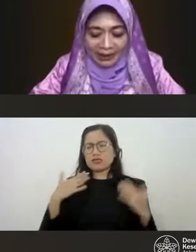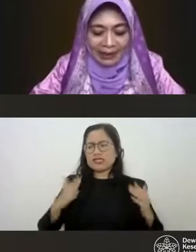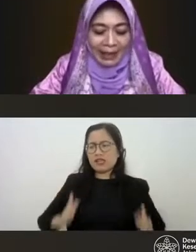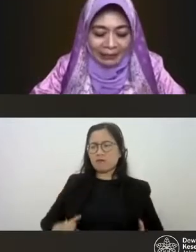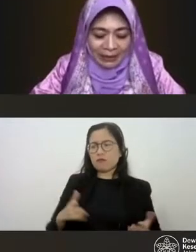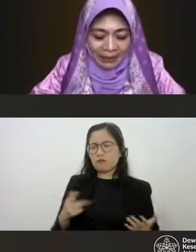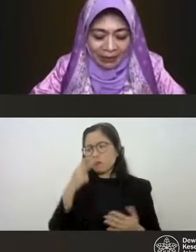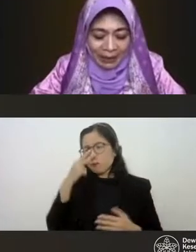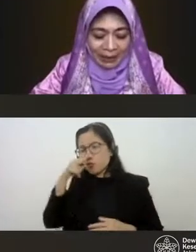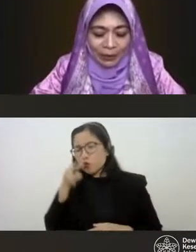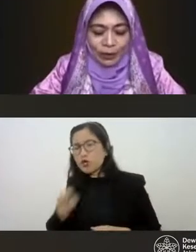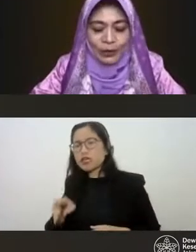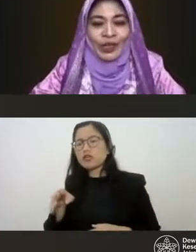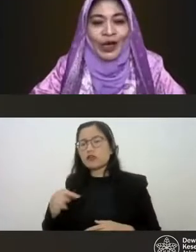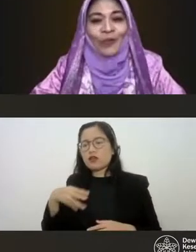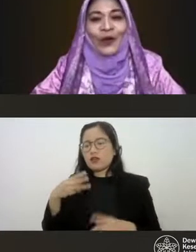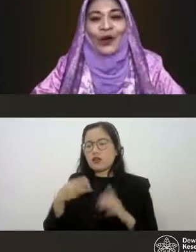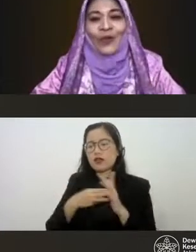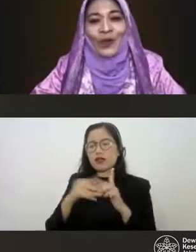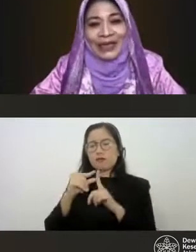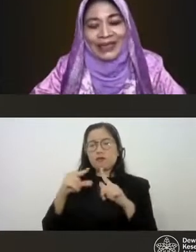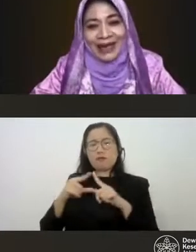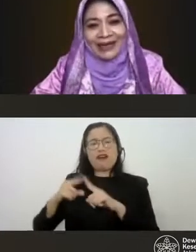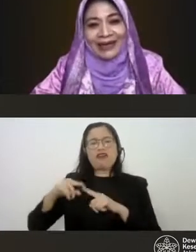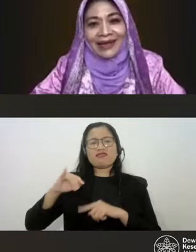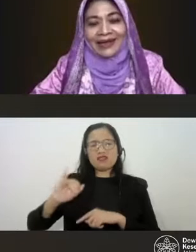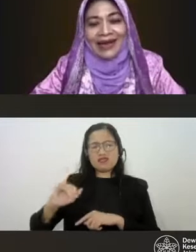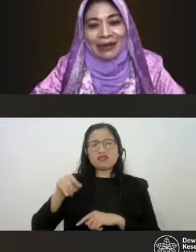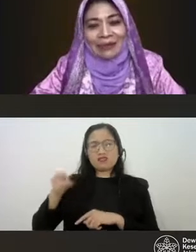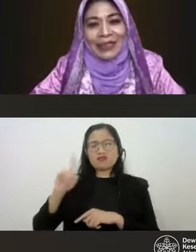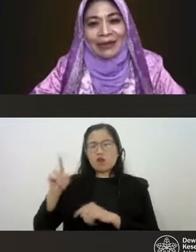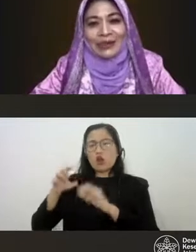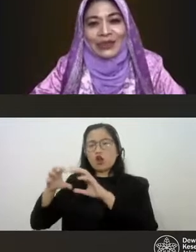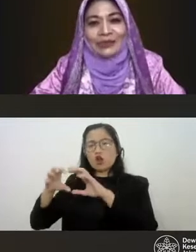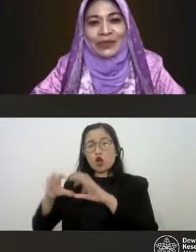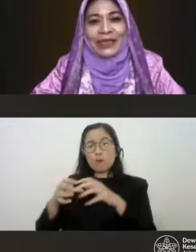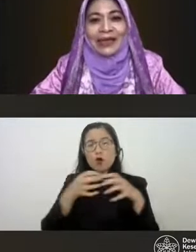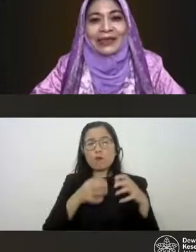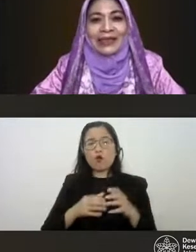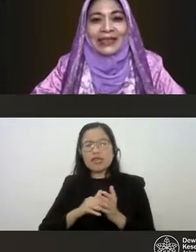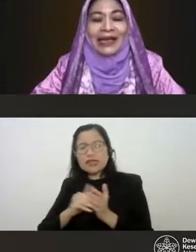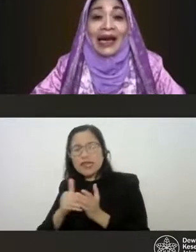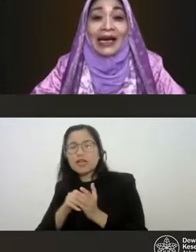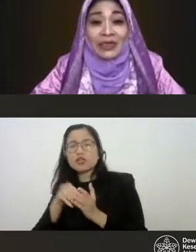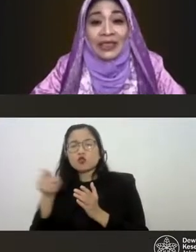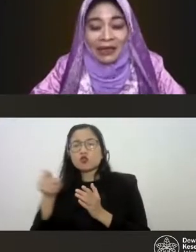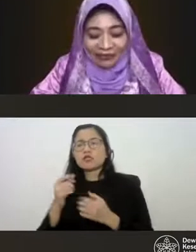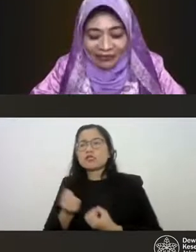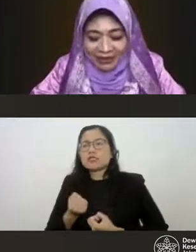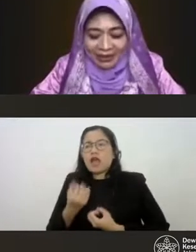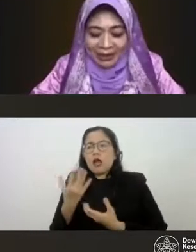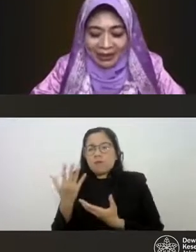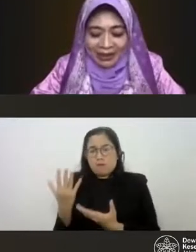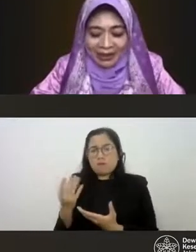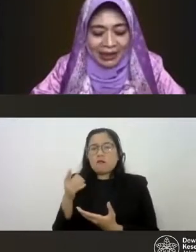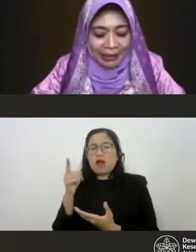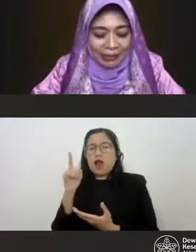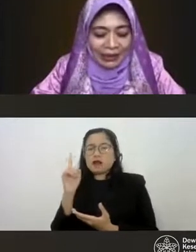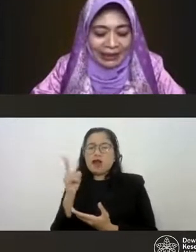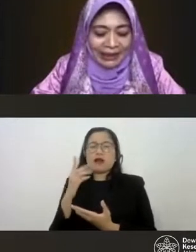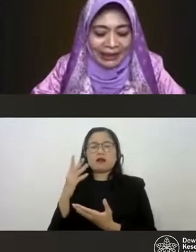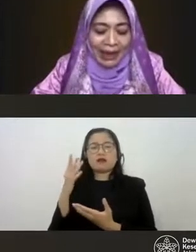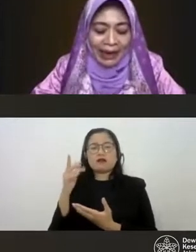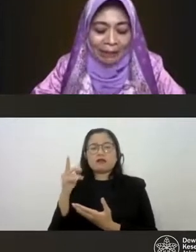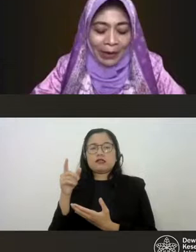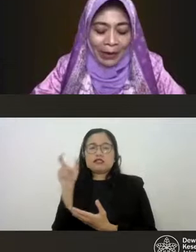empati ya, terhadap sesama, khususnya kelompok-kelompok rentan yang dalam Islam itu disebut dengan istilah al-mustada'afin. Ya, dalam